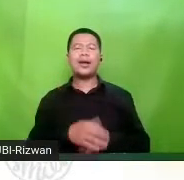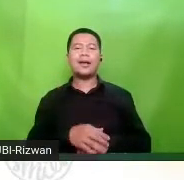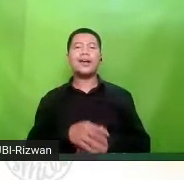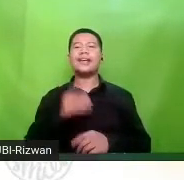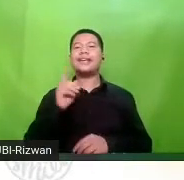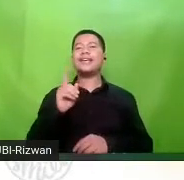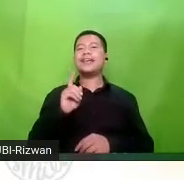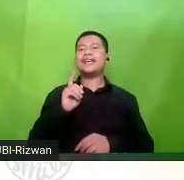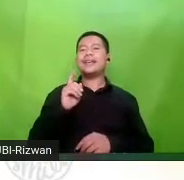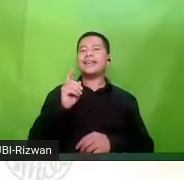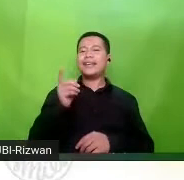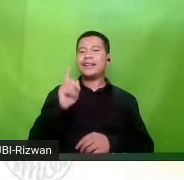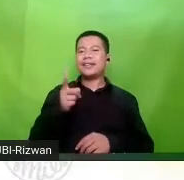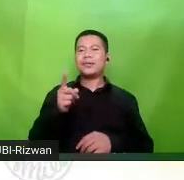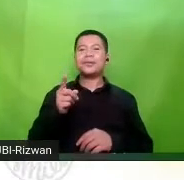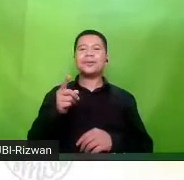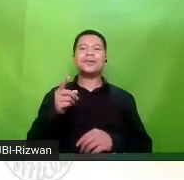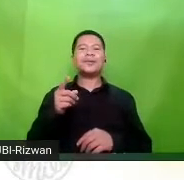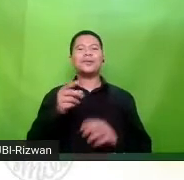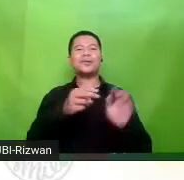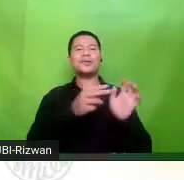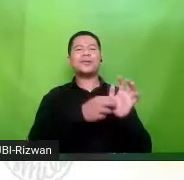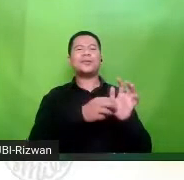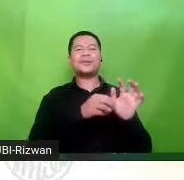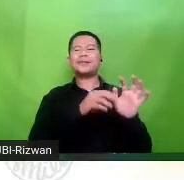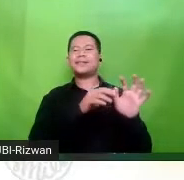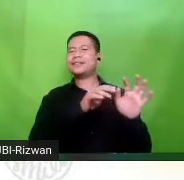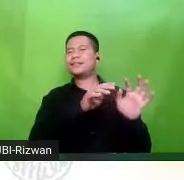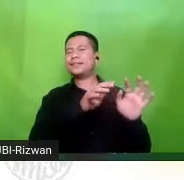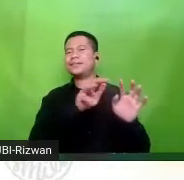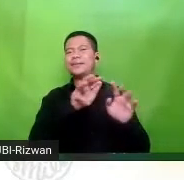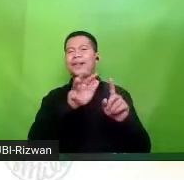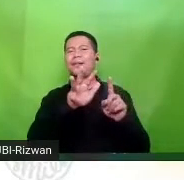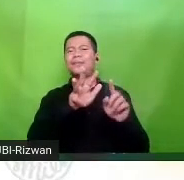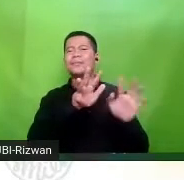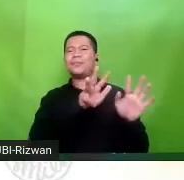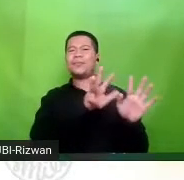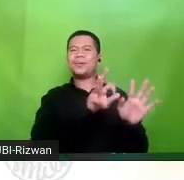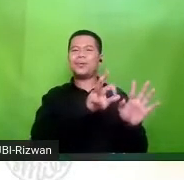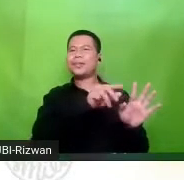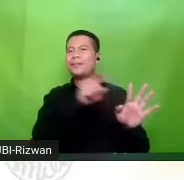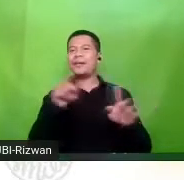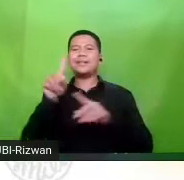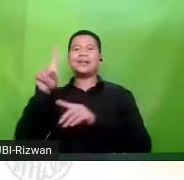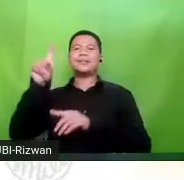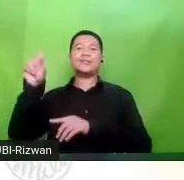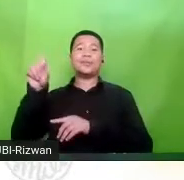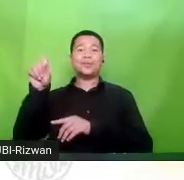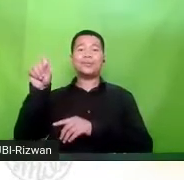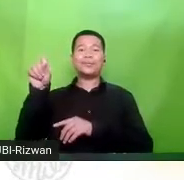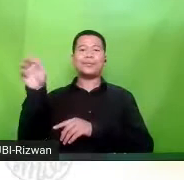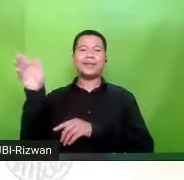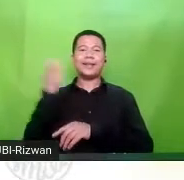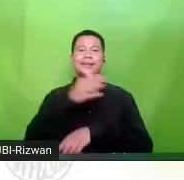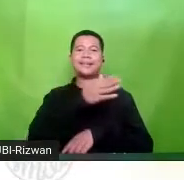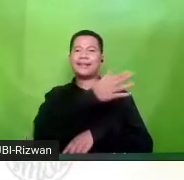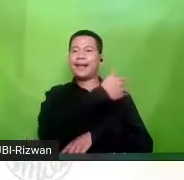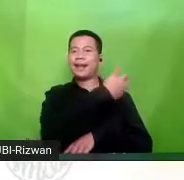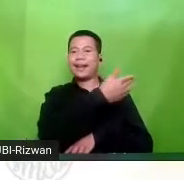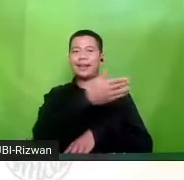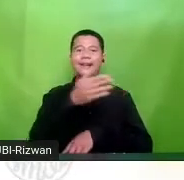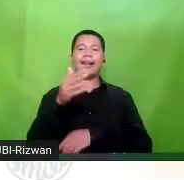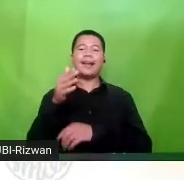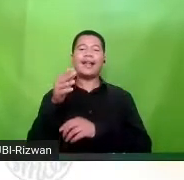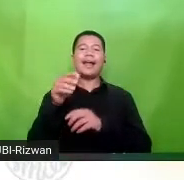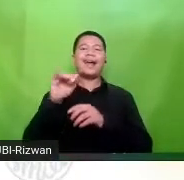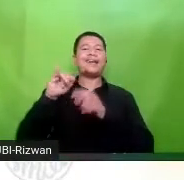angka 90 sampai 110. Nah, kalau kita lihat di bagian sebelah kanan, IQ di bawah angka 90